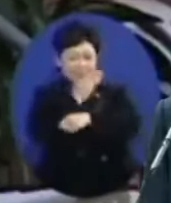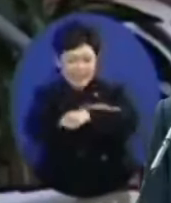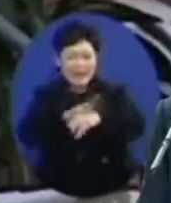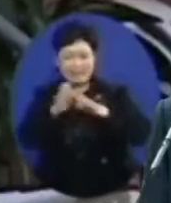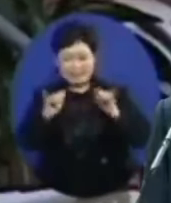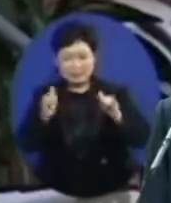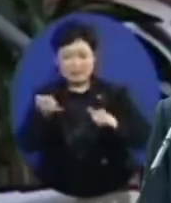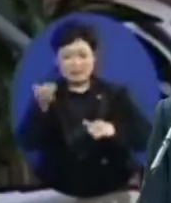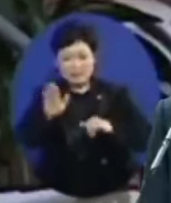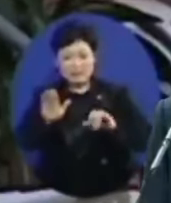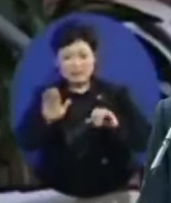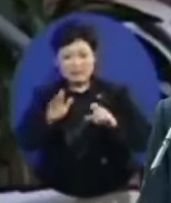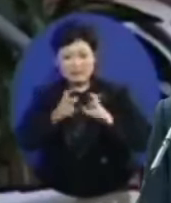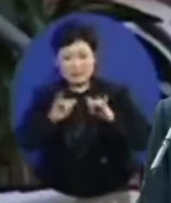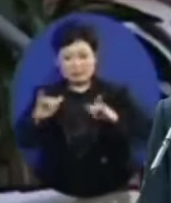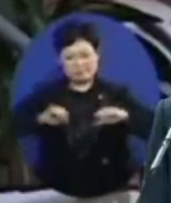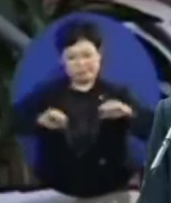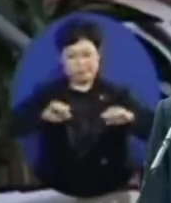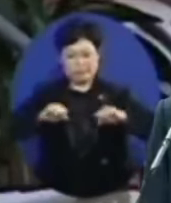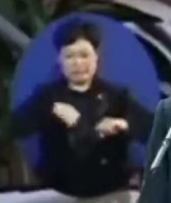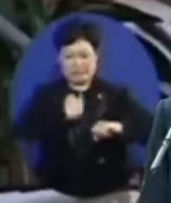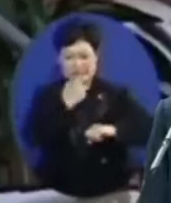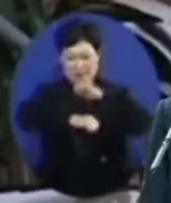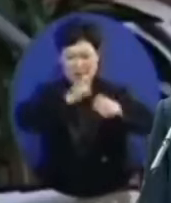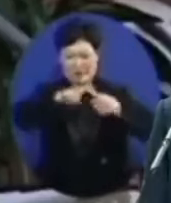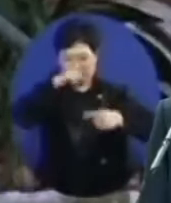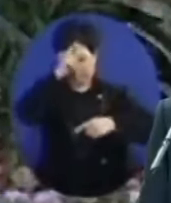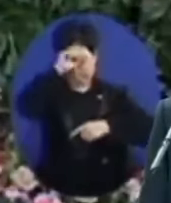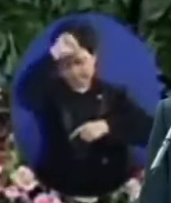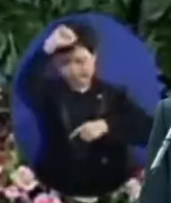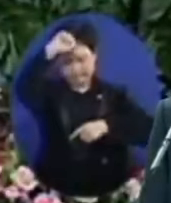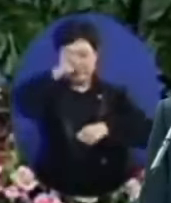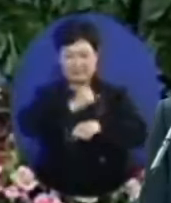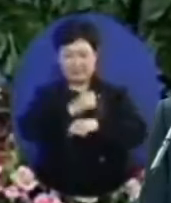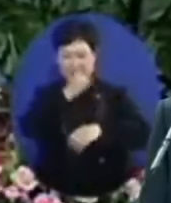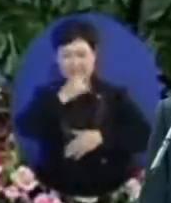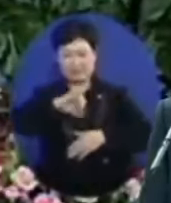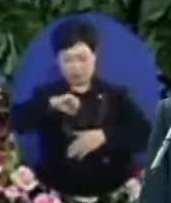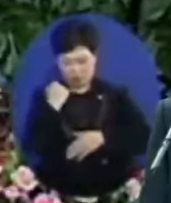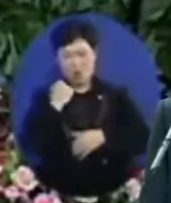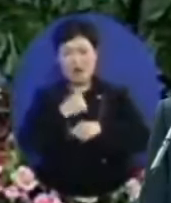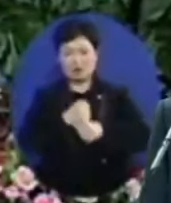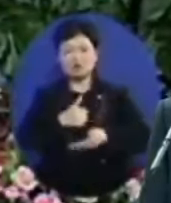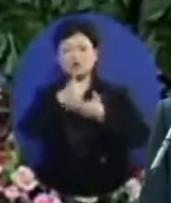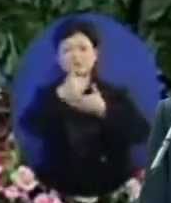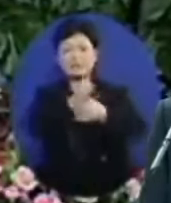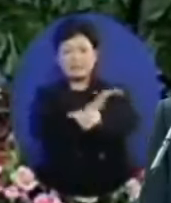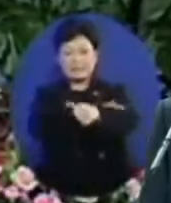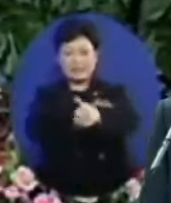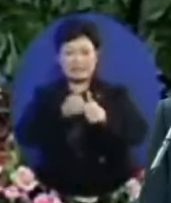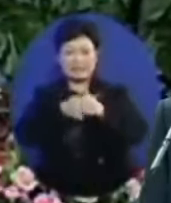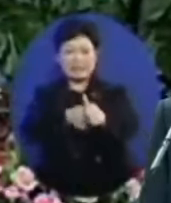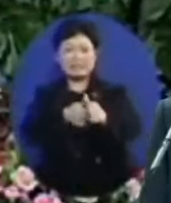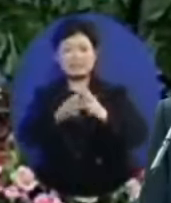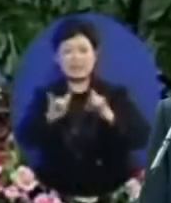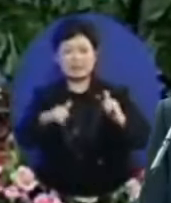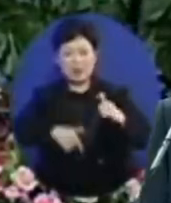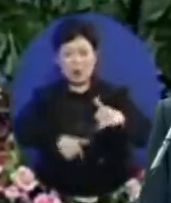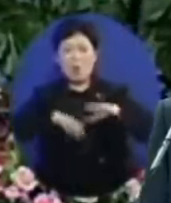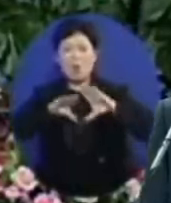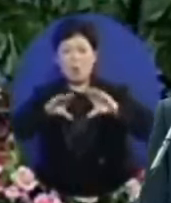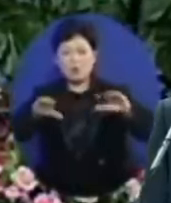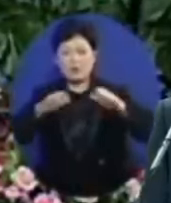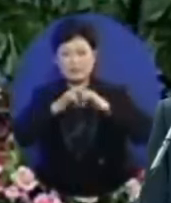않은 사람은 아주 왈가닥이 되어서 자기 멋대로 사는 것입니다. 순종하고 주님을 잘 따르는 사람, 온유한